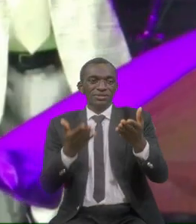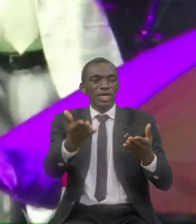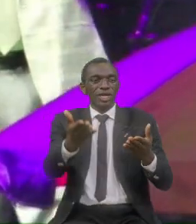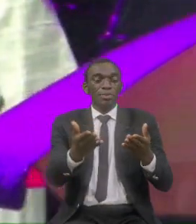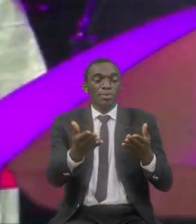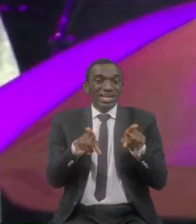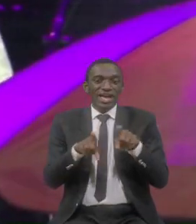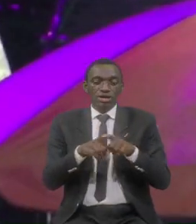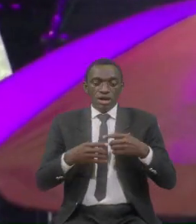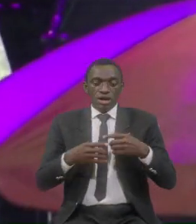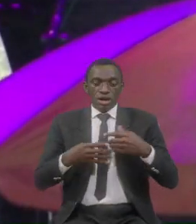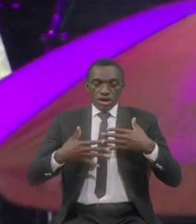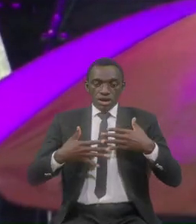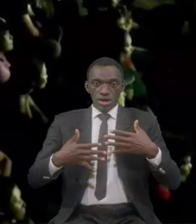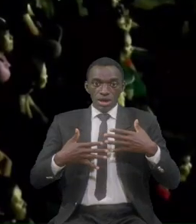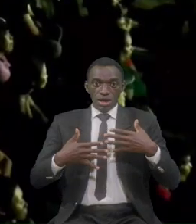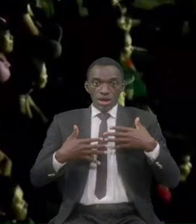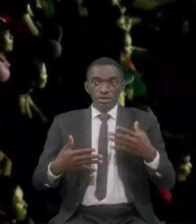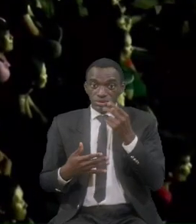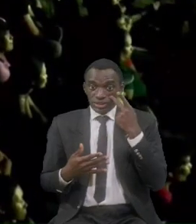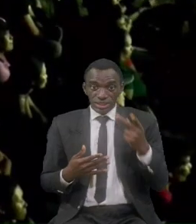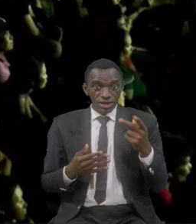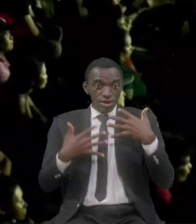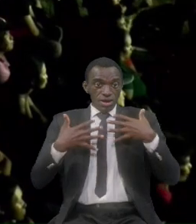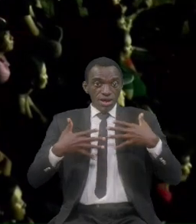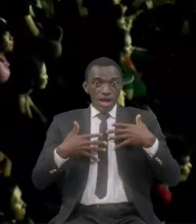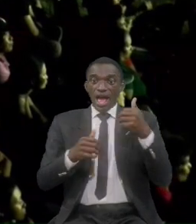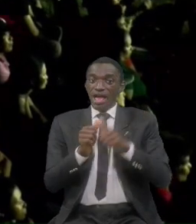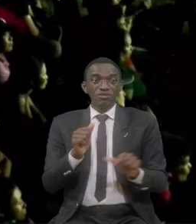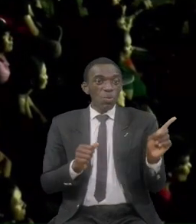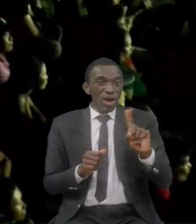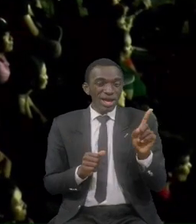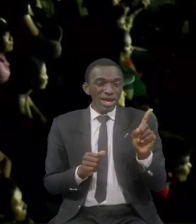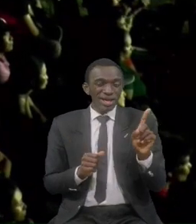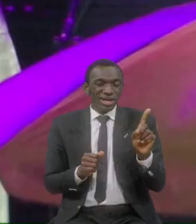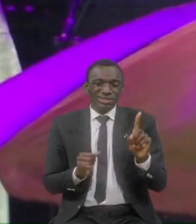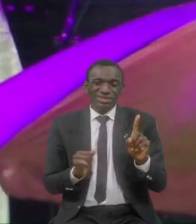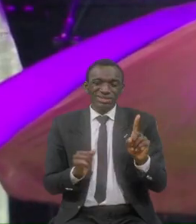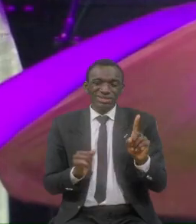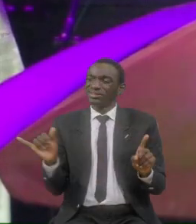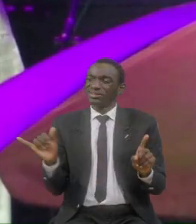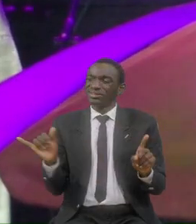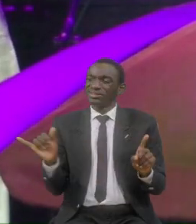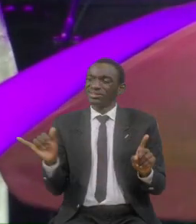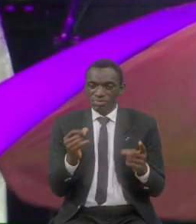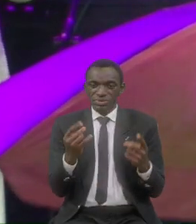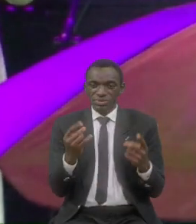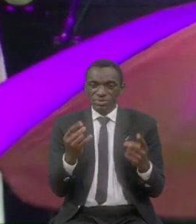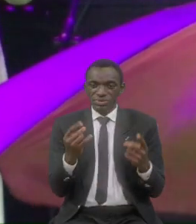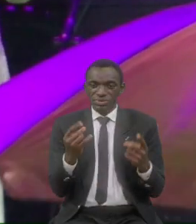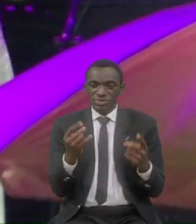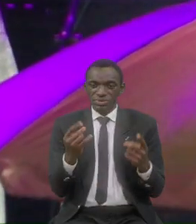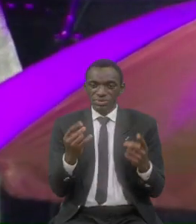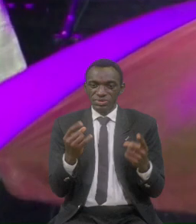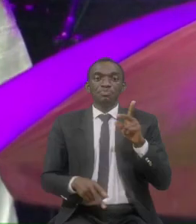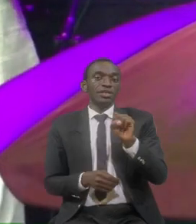is everywhere. Susama sa kaning hangin nga imong gilanghap mas kinasa. Those in Asia, those in America, those in Africa,